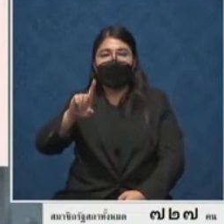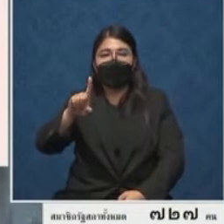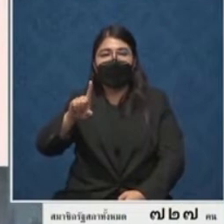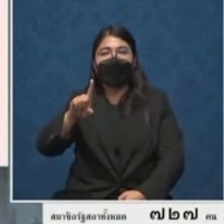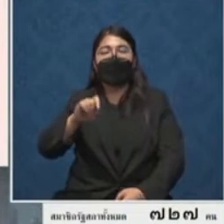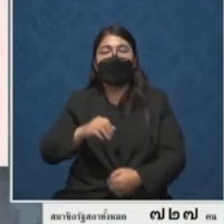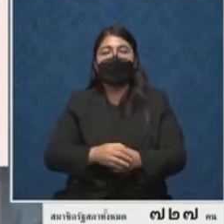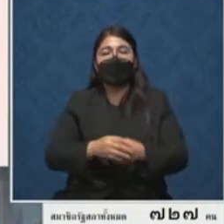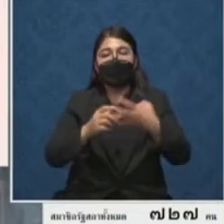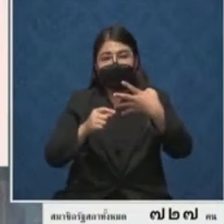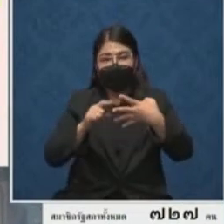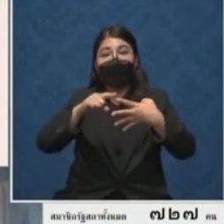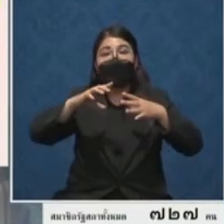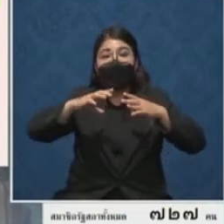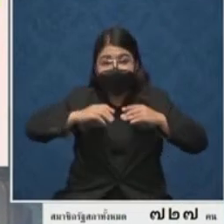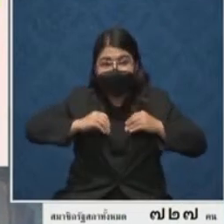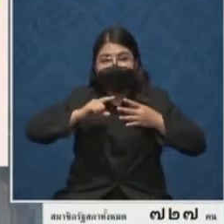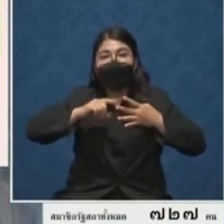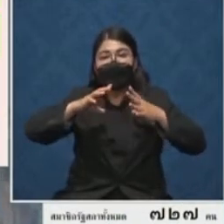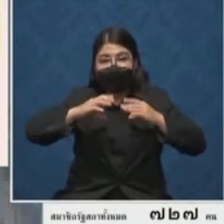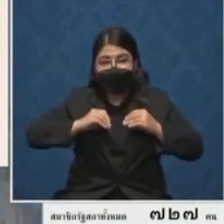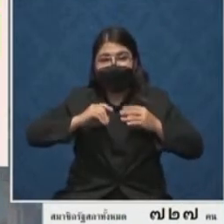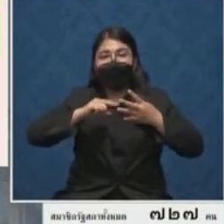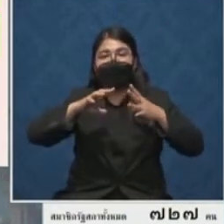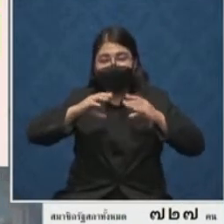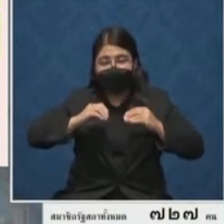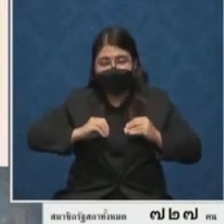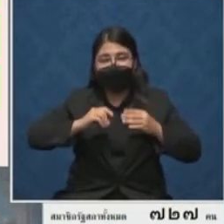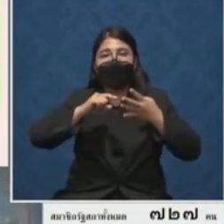รับหลักการ3รับหลักการ4รับหลักการค่ะ